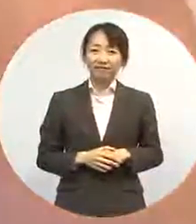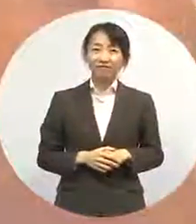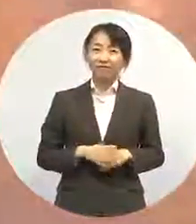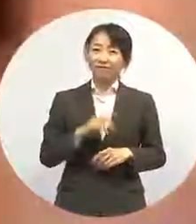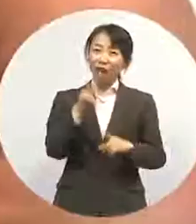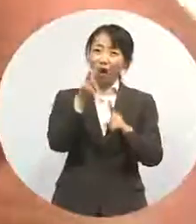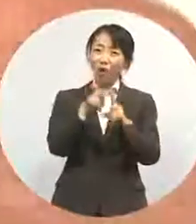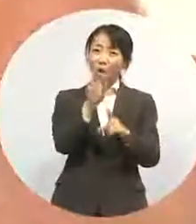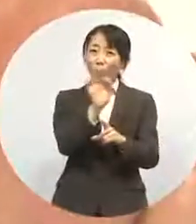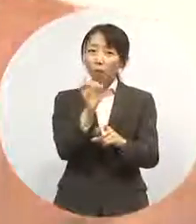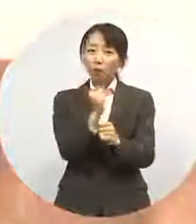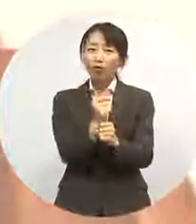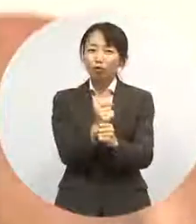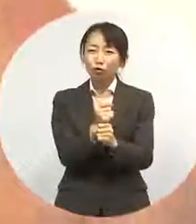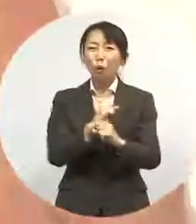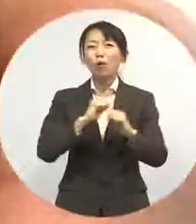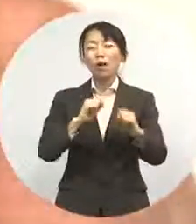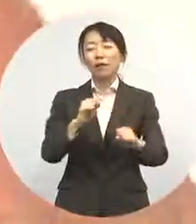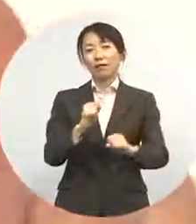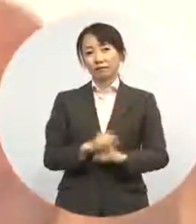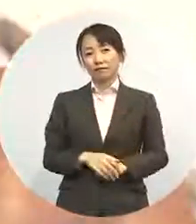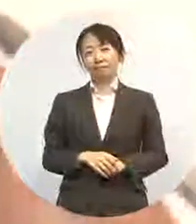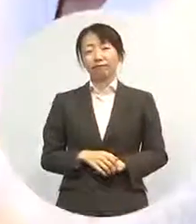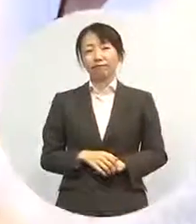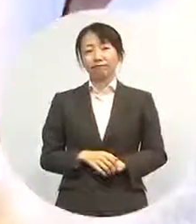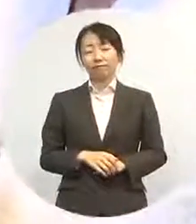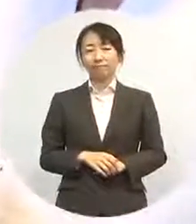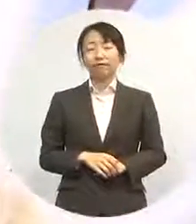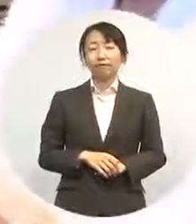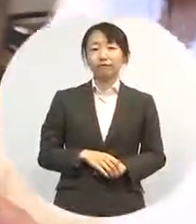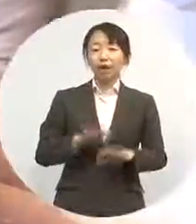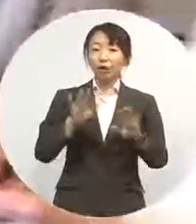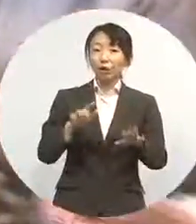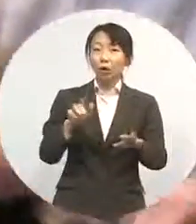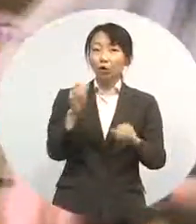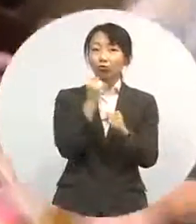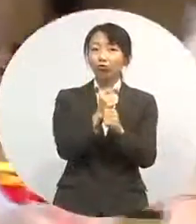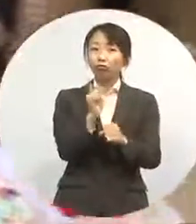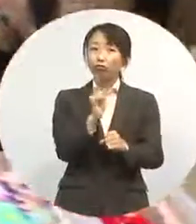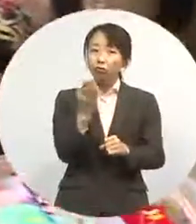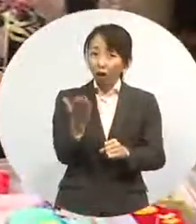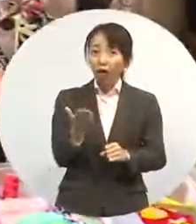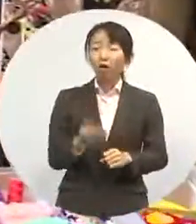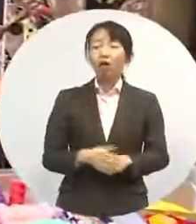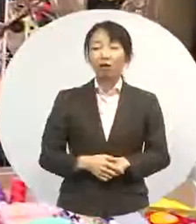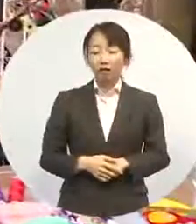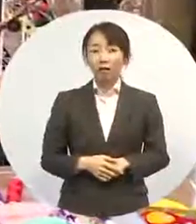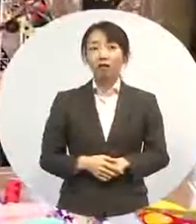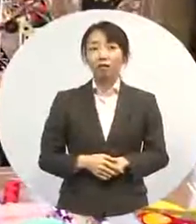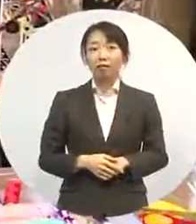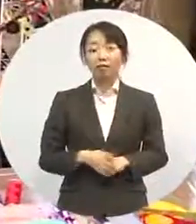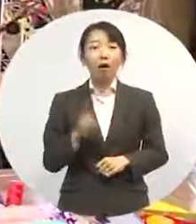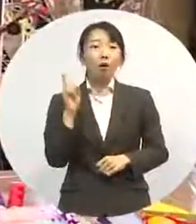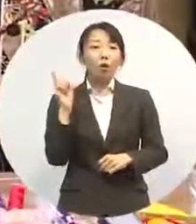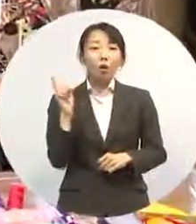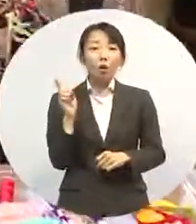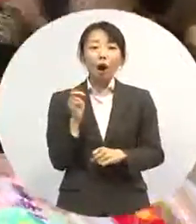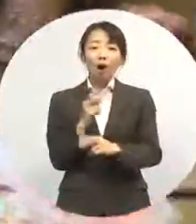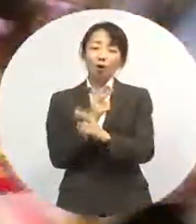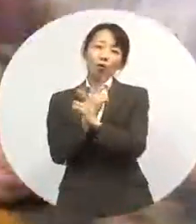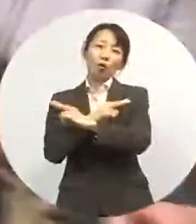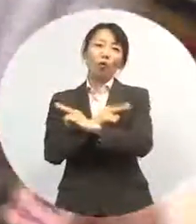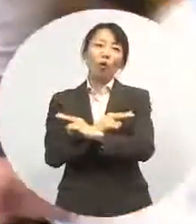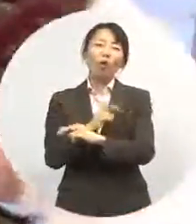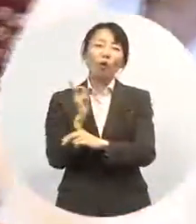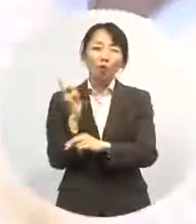うやら小物作りをしているみたいですね。 ちなみに今日は何を作っているんですか？ だからみんなそれぞれ、今こっちはトンボなん